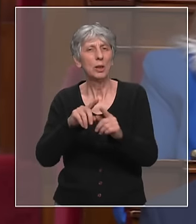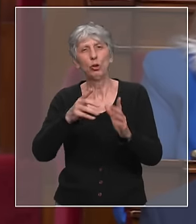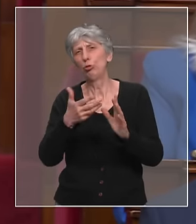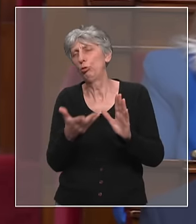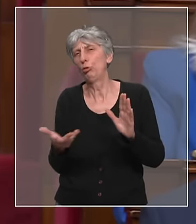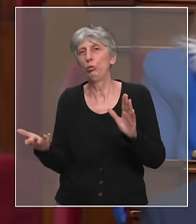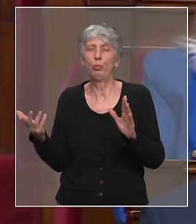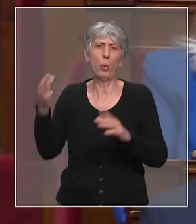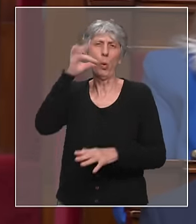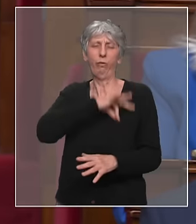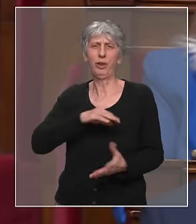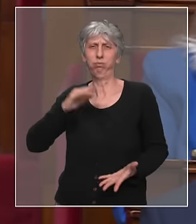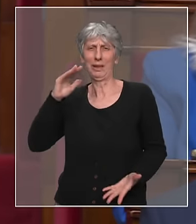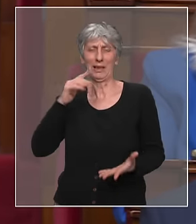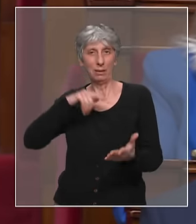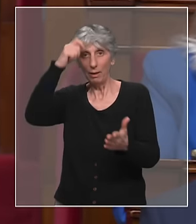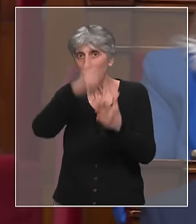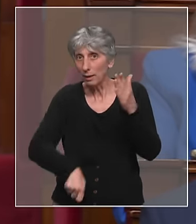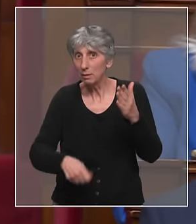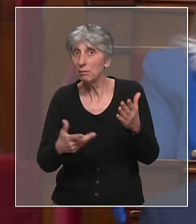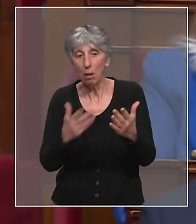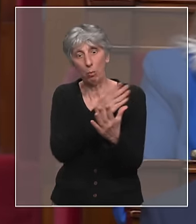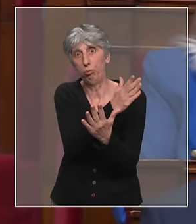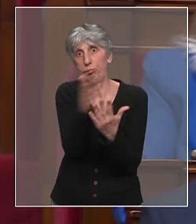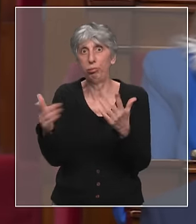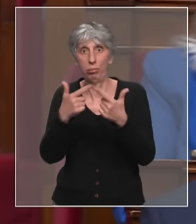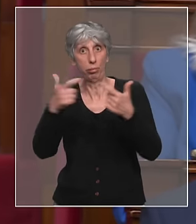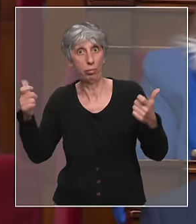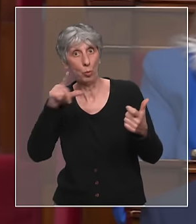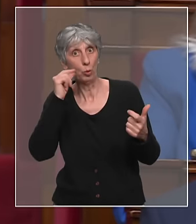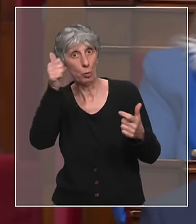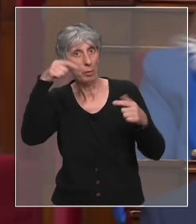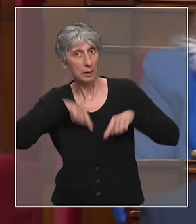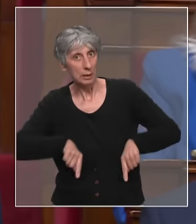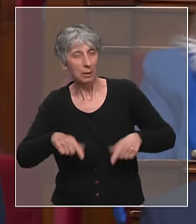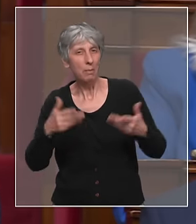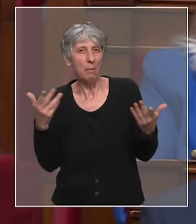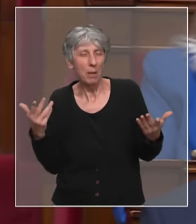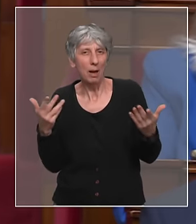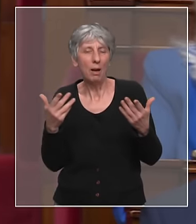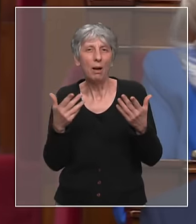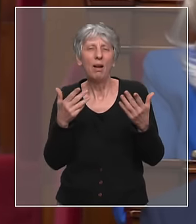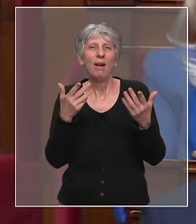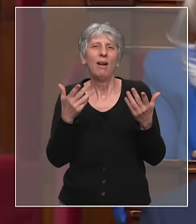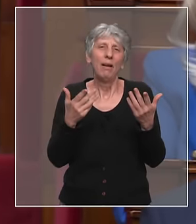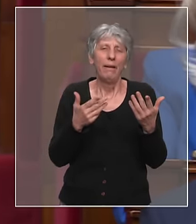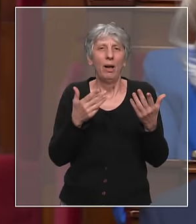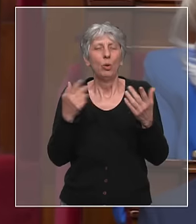Voilà quelques propositions, Monsieur le Premier ministre, qui sont diverses, mais qui évitent aussi d'être dans des